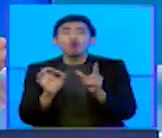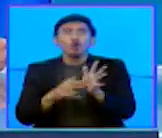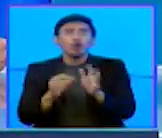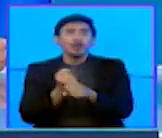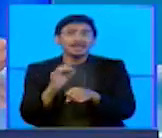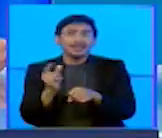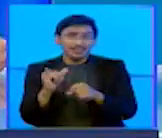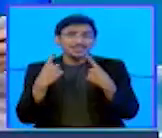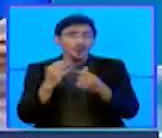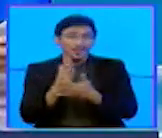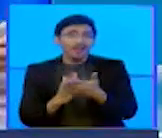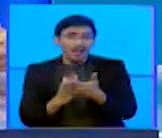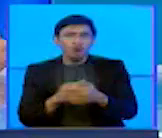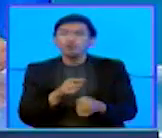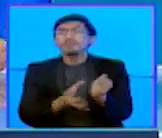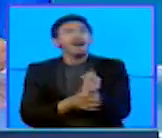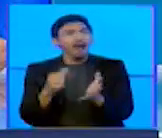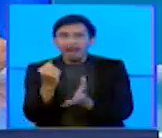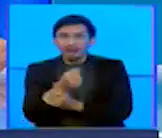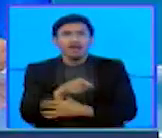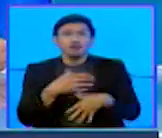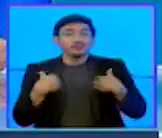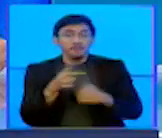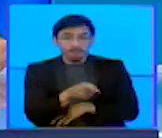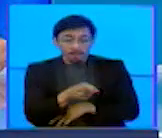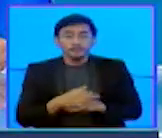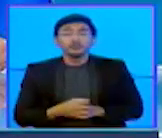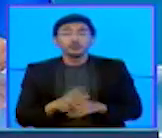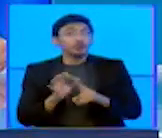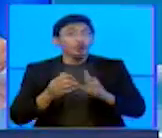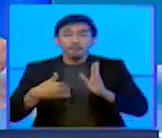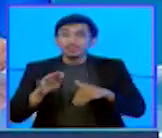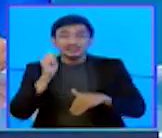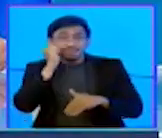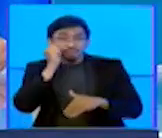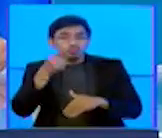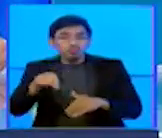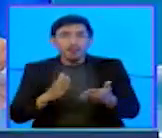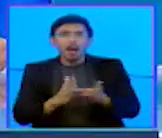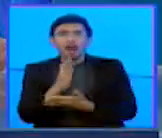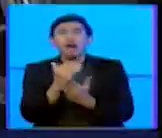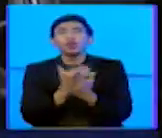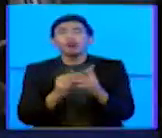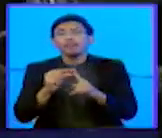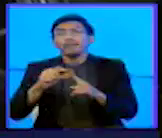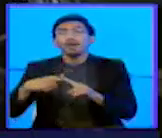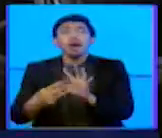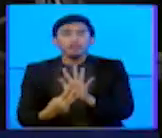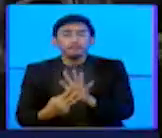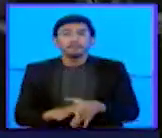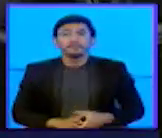Jawa Tengah. Selain membahayakan keselamatan, puluhan ibu ini melanggar aturan PPKM.